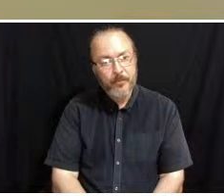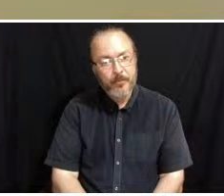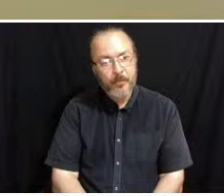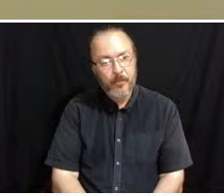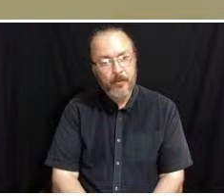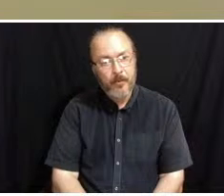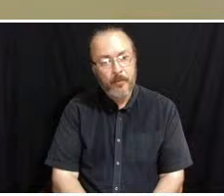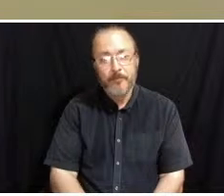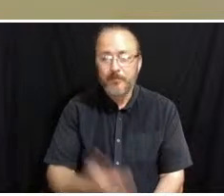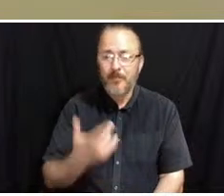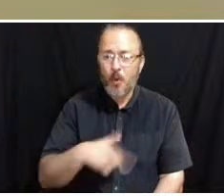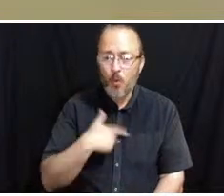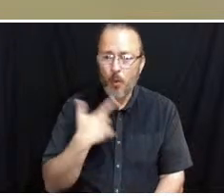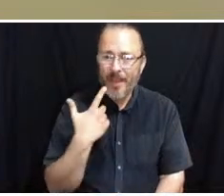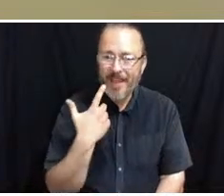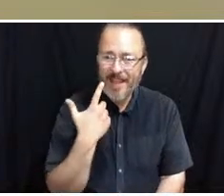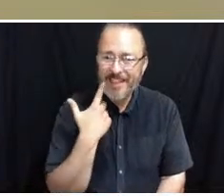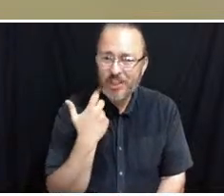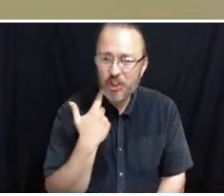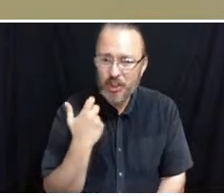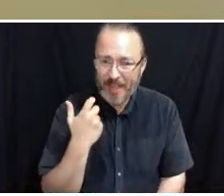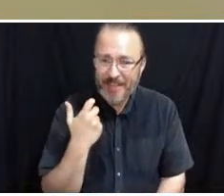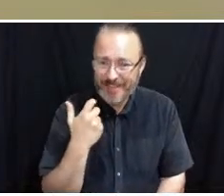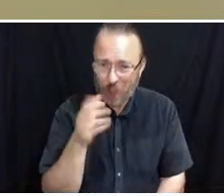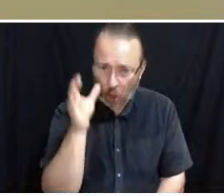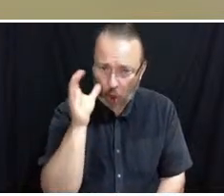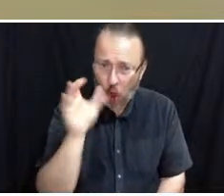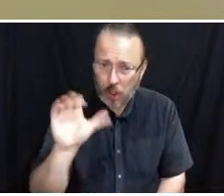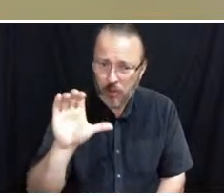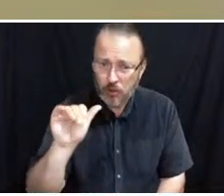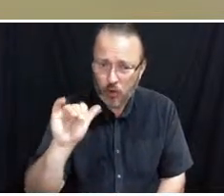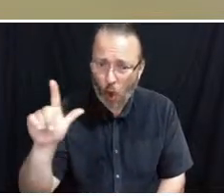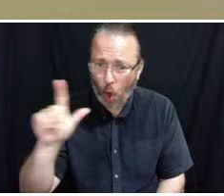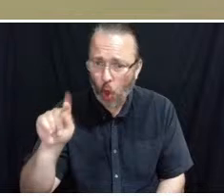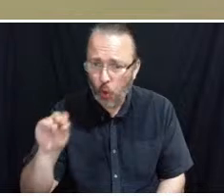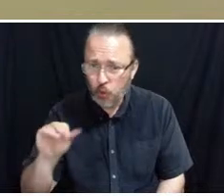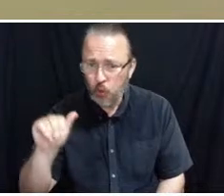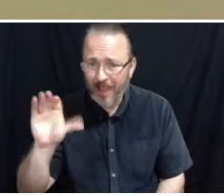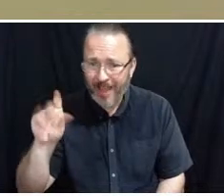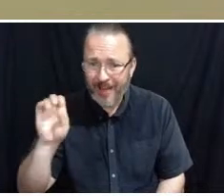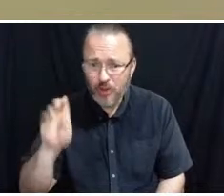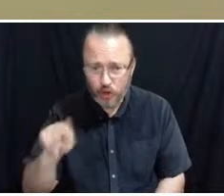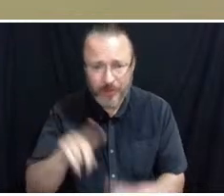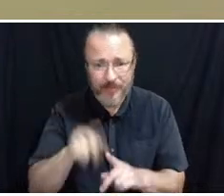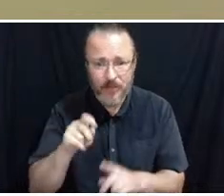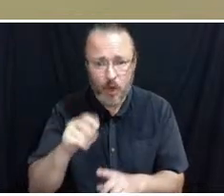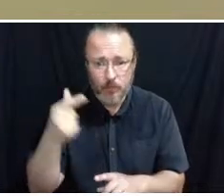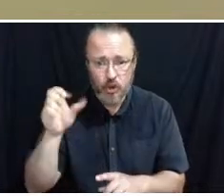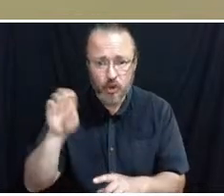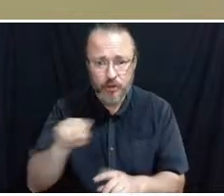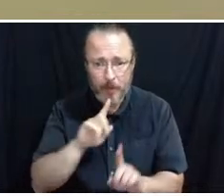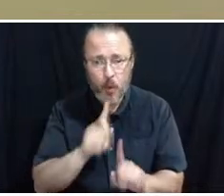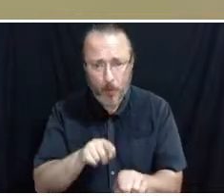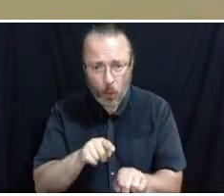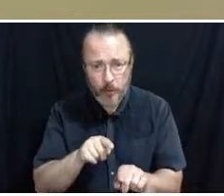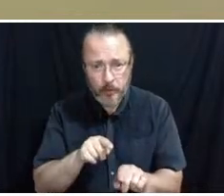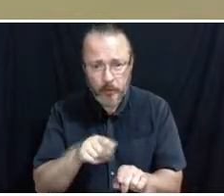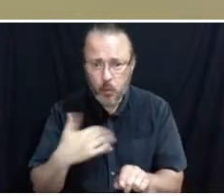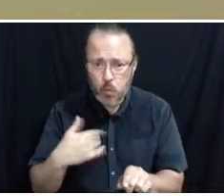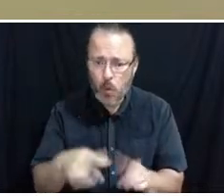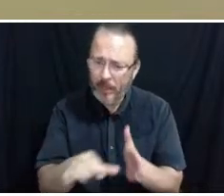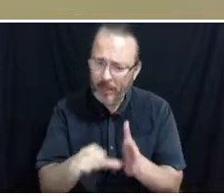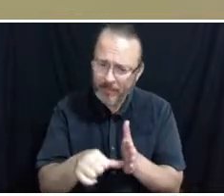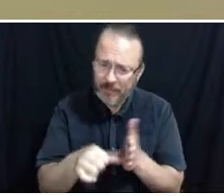Nous venons d'entendre, chers collègues, un appel à l'action émanant du rapport GEM qui souligne les